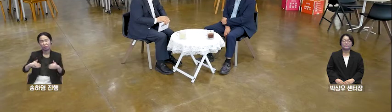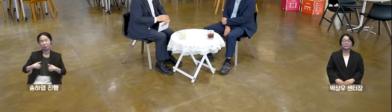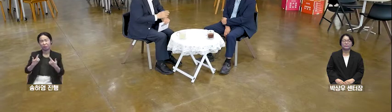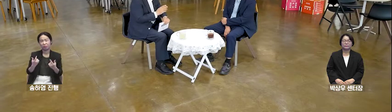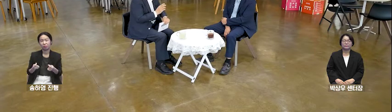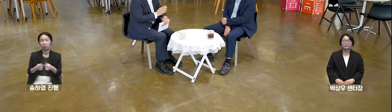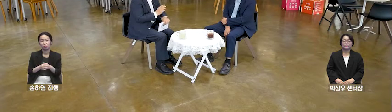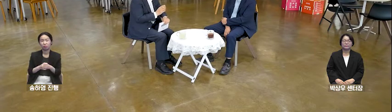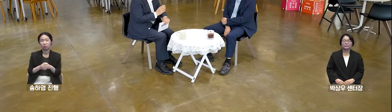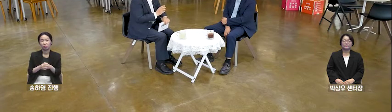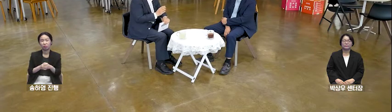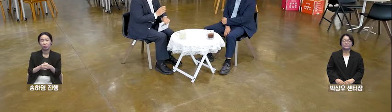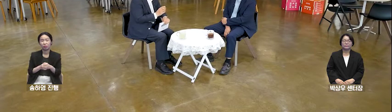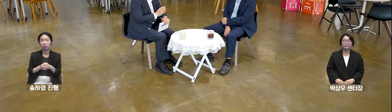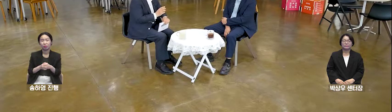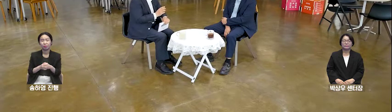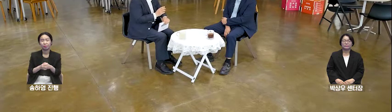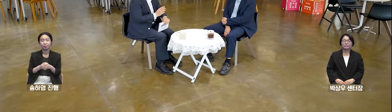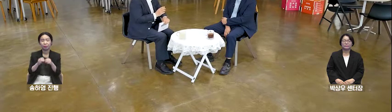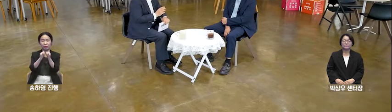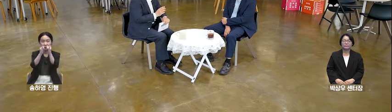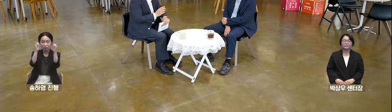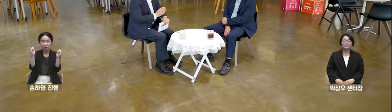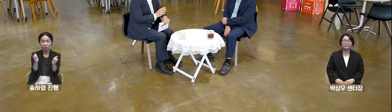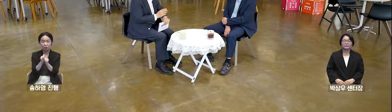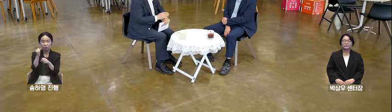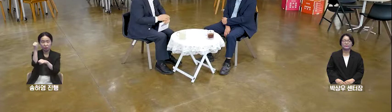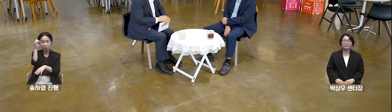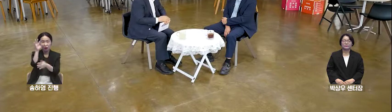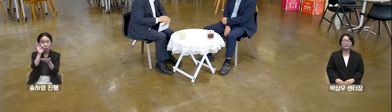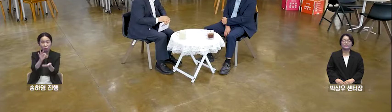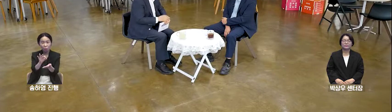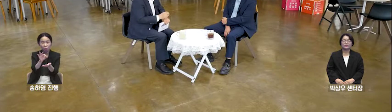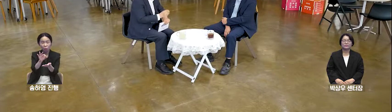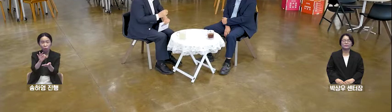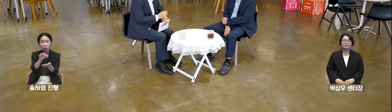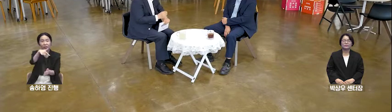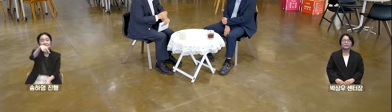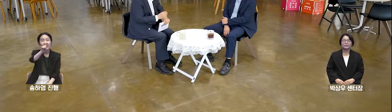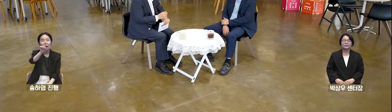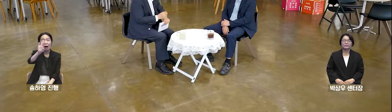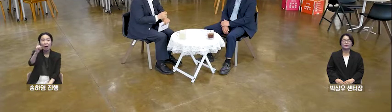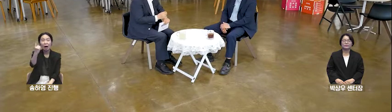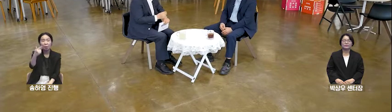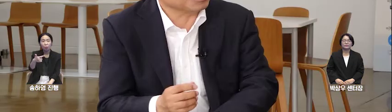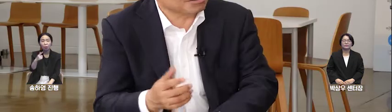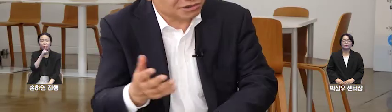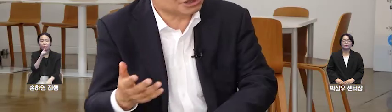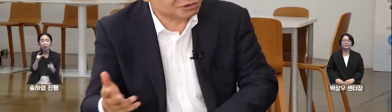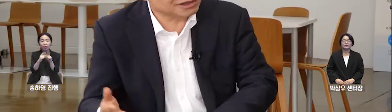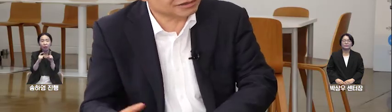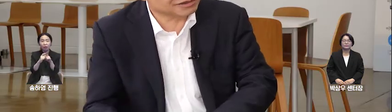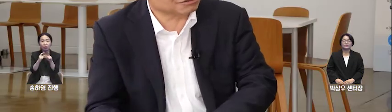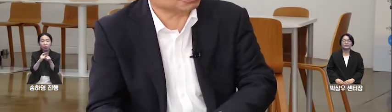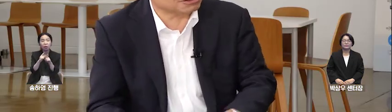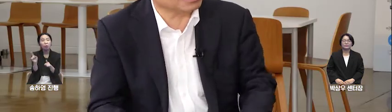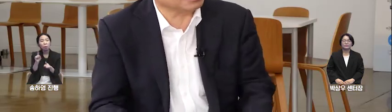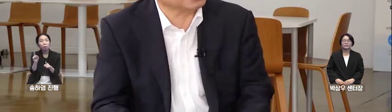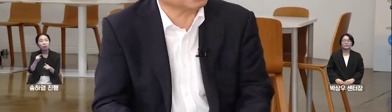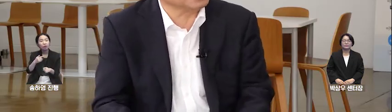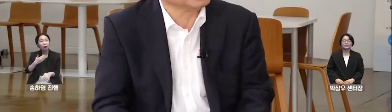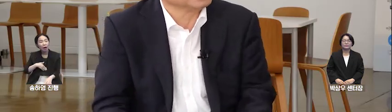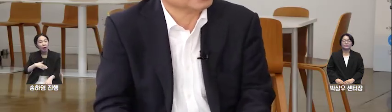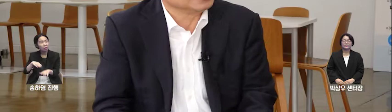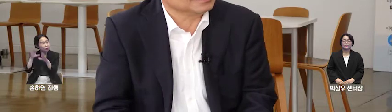되겠습니다. 거기 단어 있는 사회적 자본이 뭔지 이거부터 공부를 해야 그걸 지원하는 곳이구나